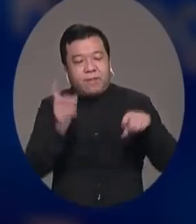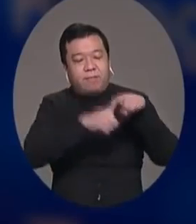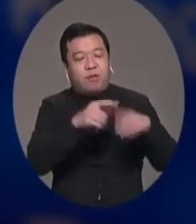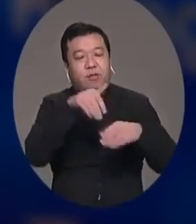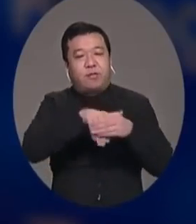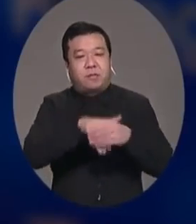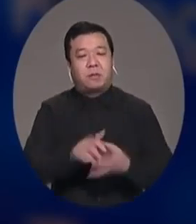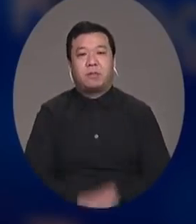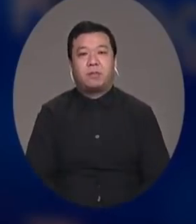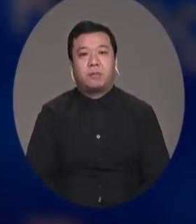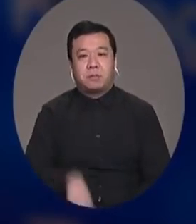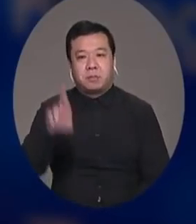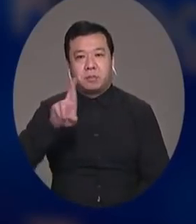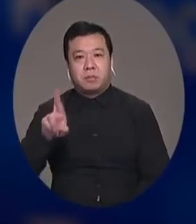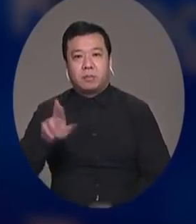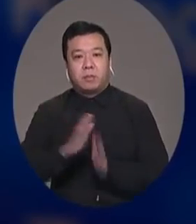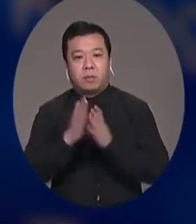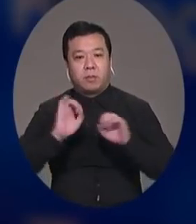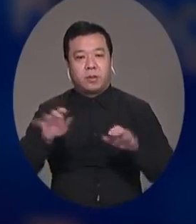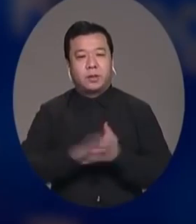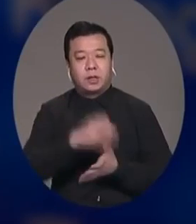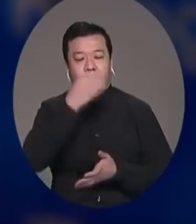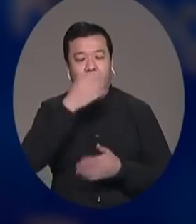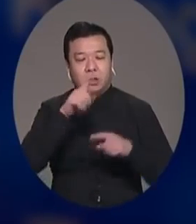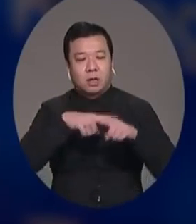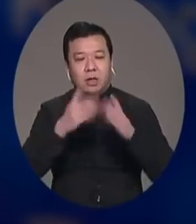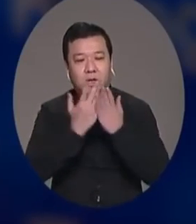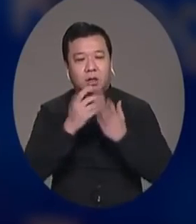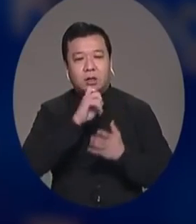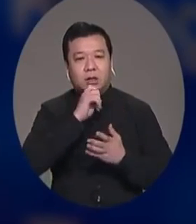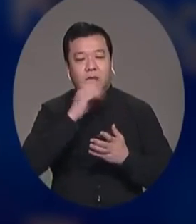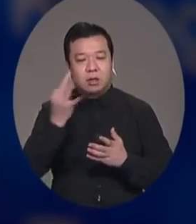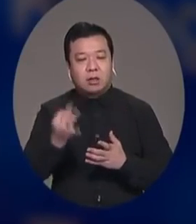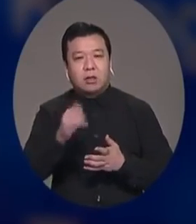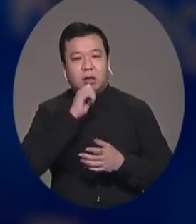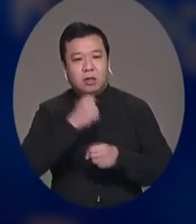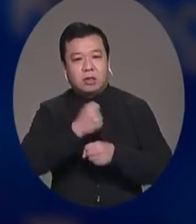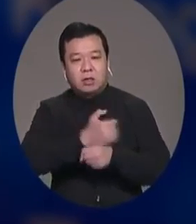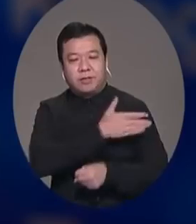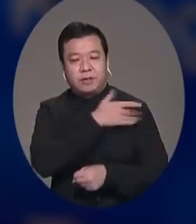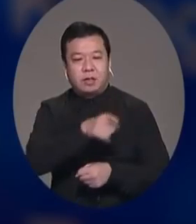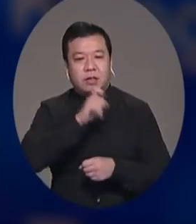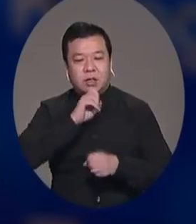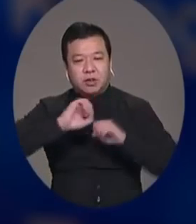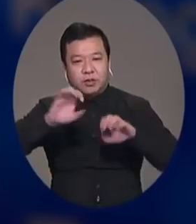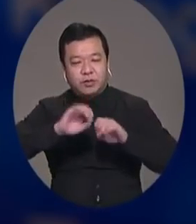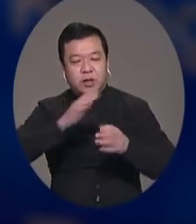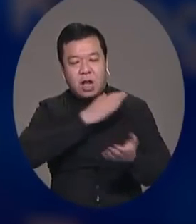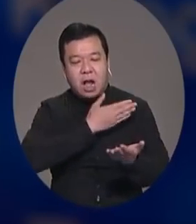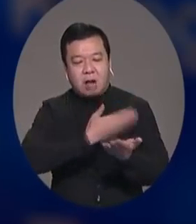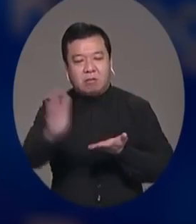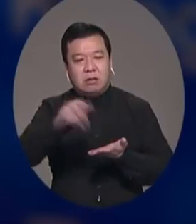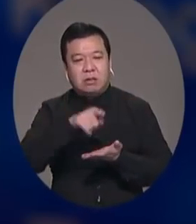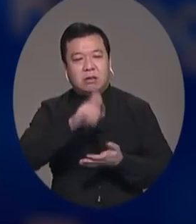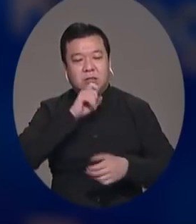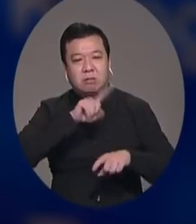文汇报报道，香港大学校方寻日派出几十名工作人员清除校内文宣，大约一小时